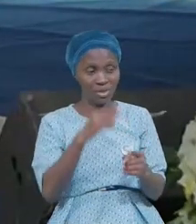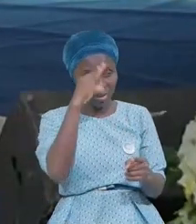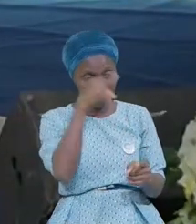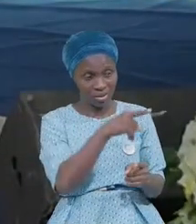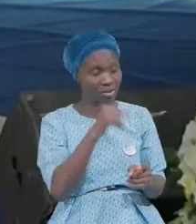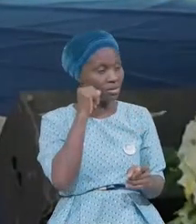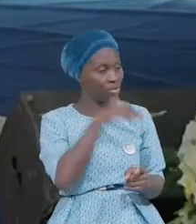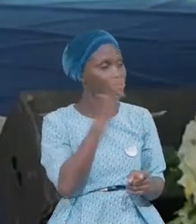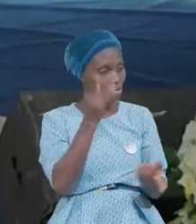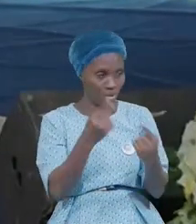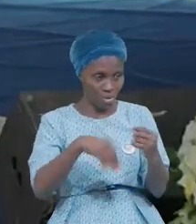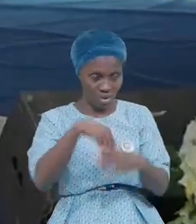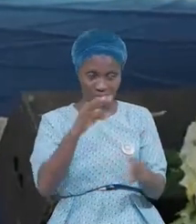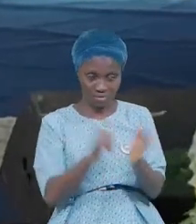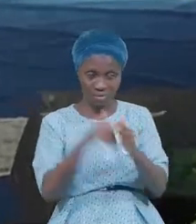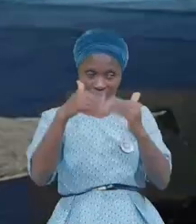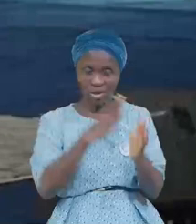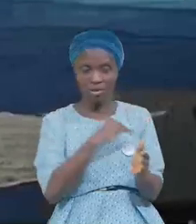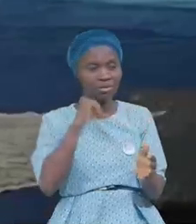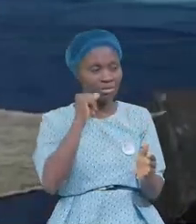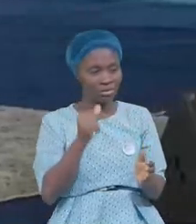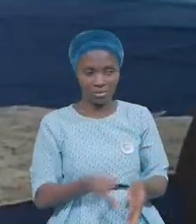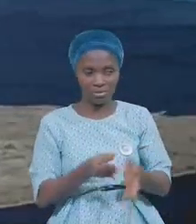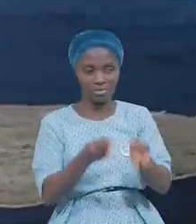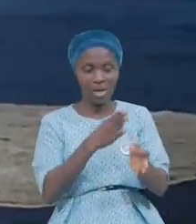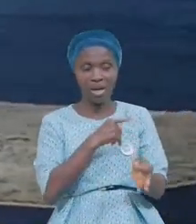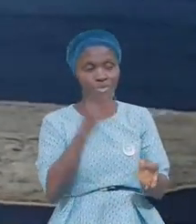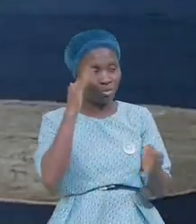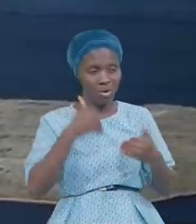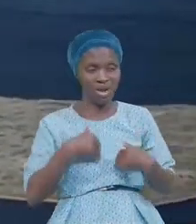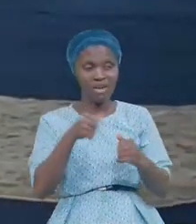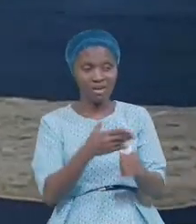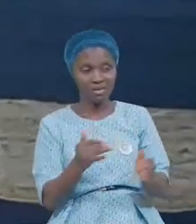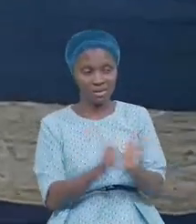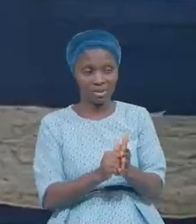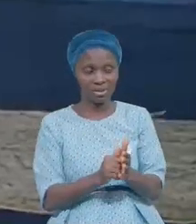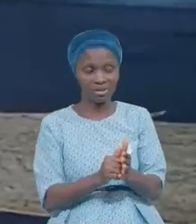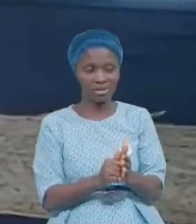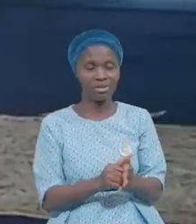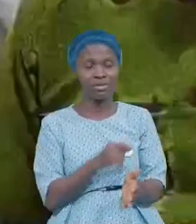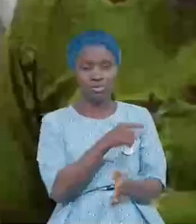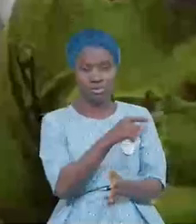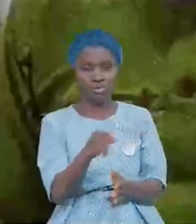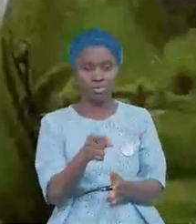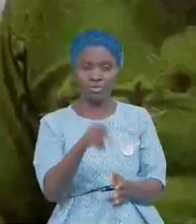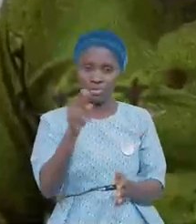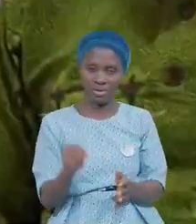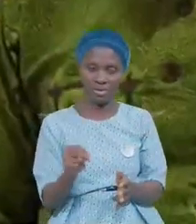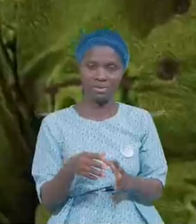maison et il ne tardera pas. Et tu auras tout ce dont tu as